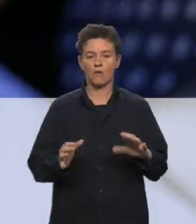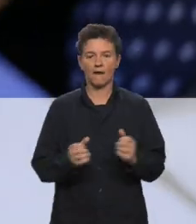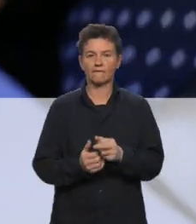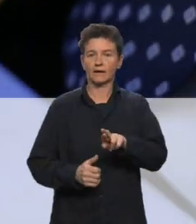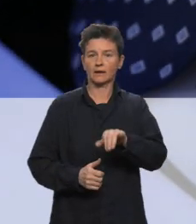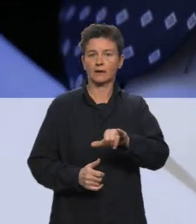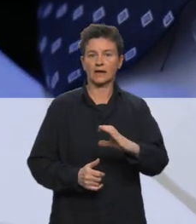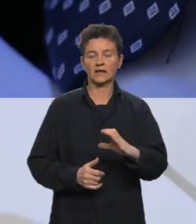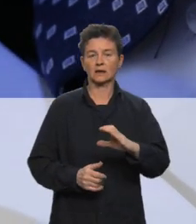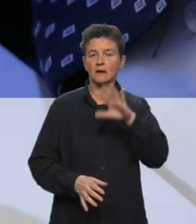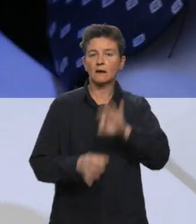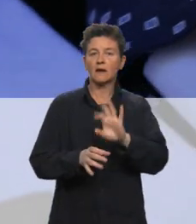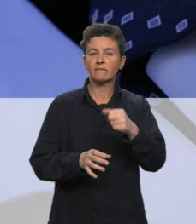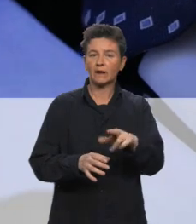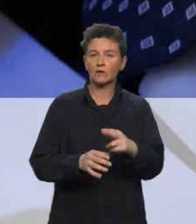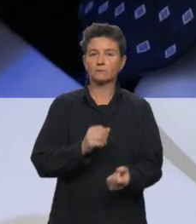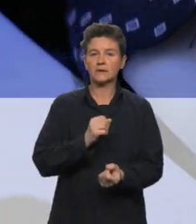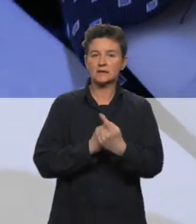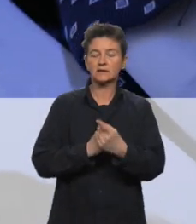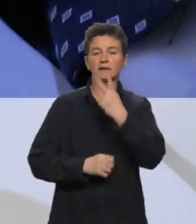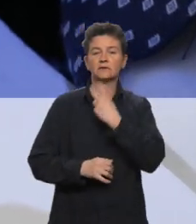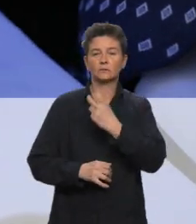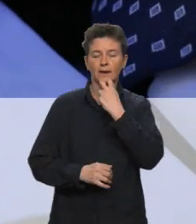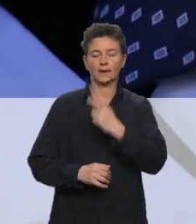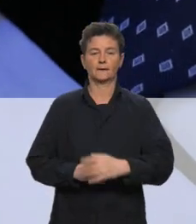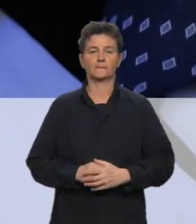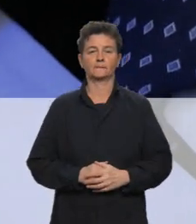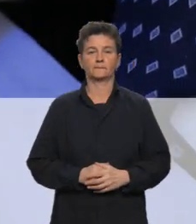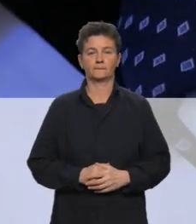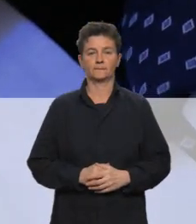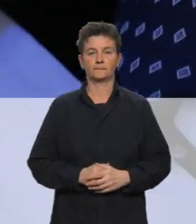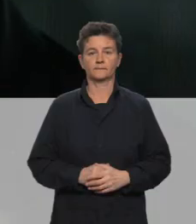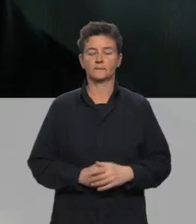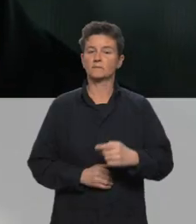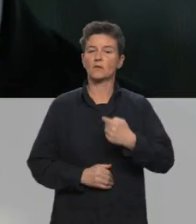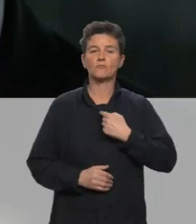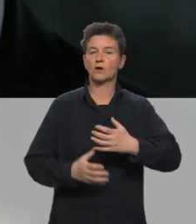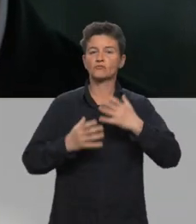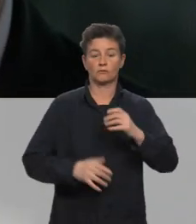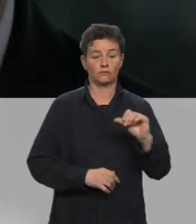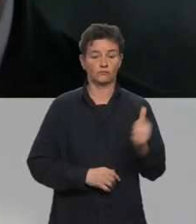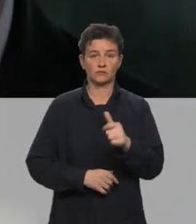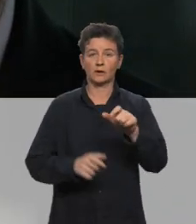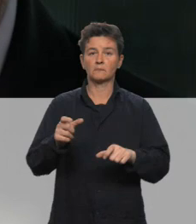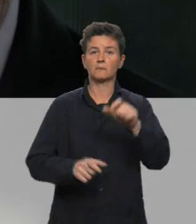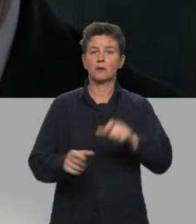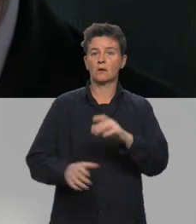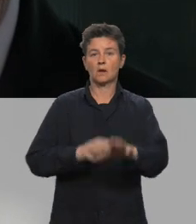RIC, référendum d'initiative citoyenne. Je veux que les élus